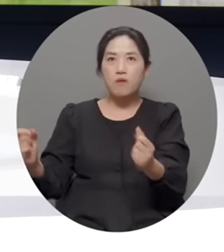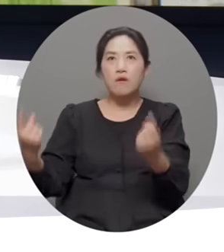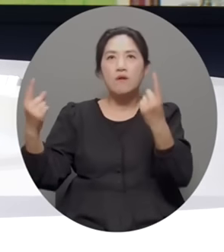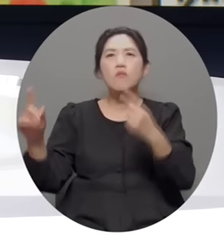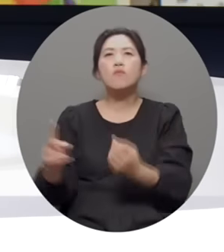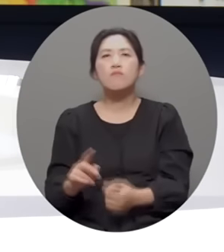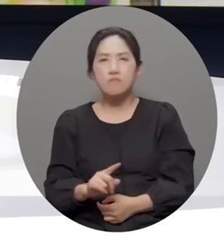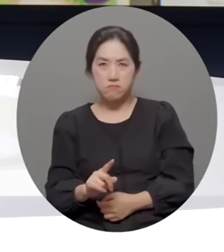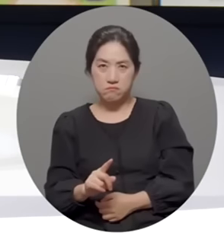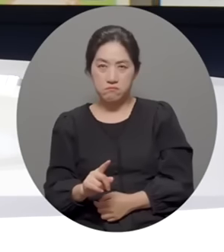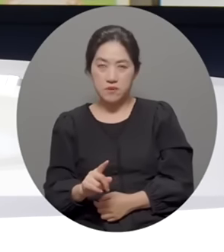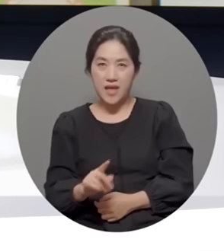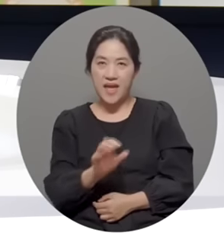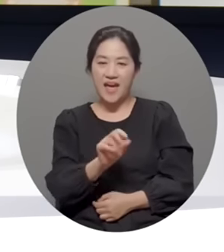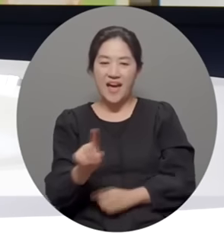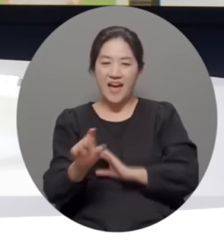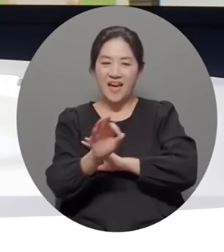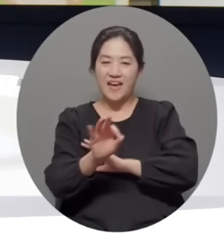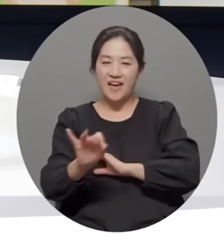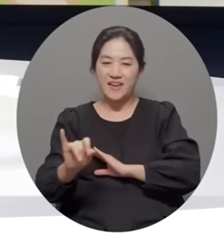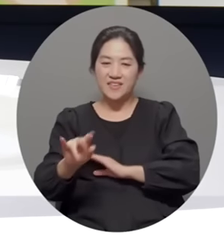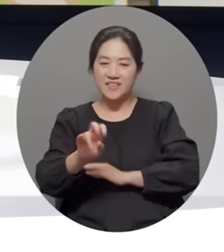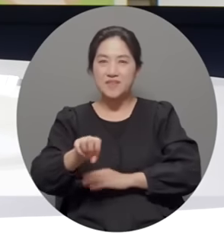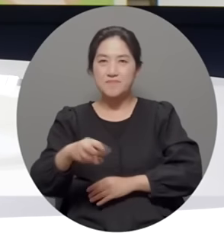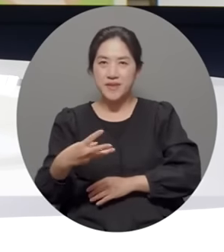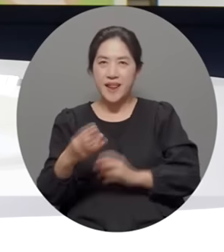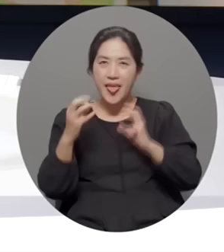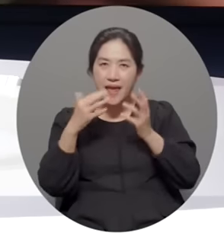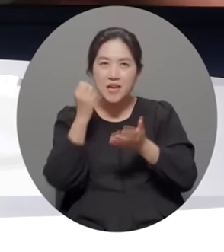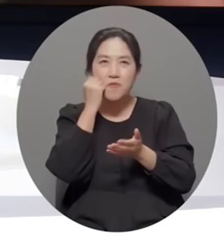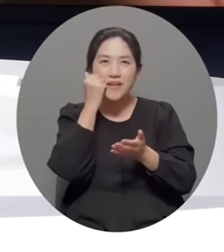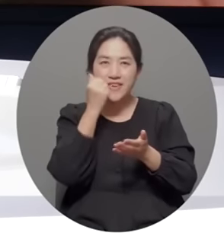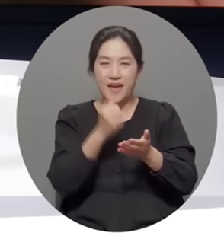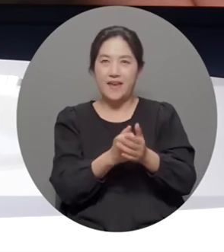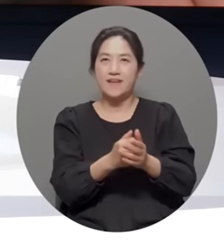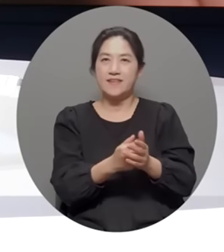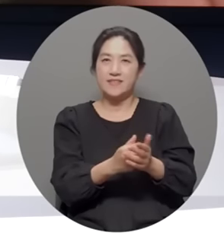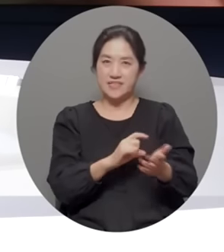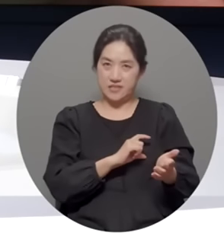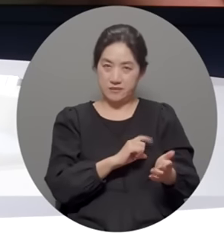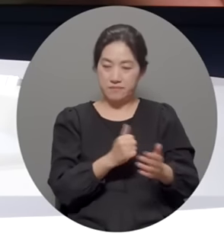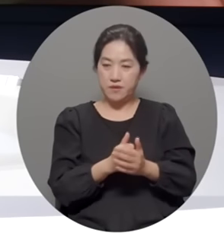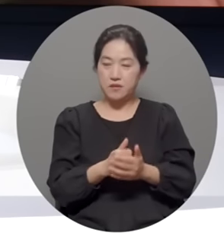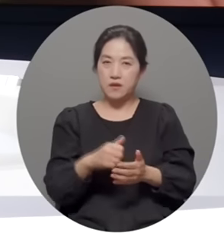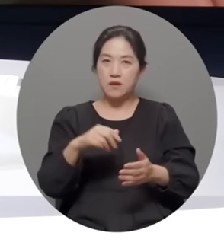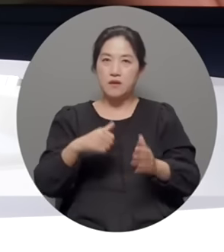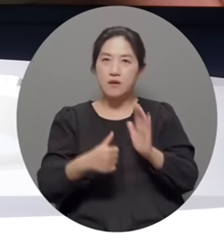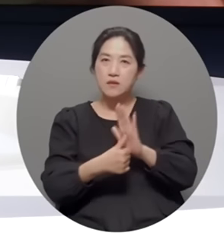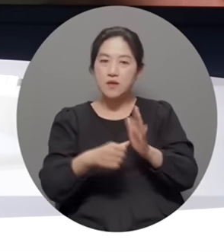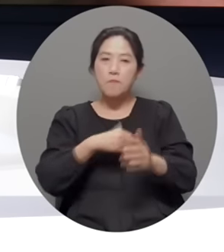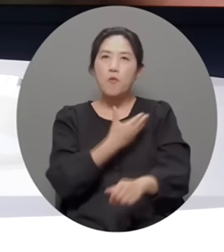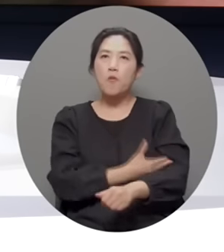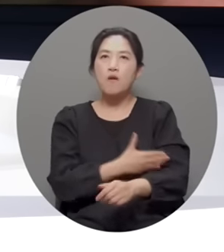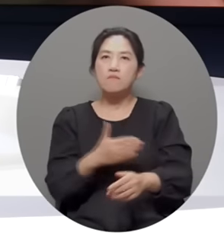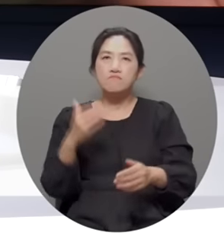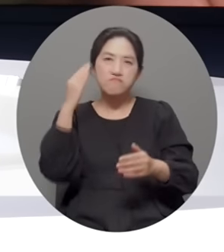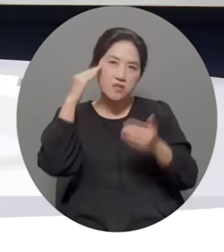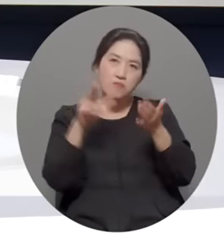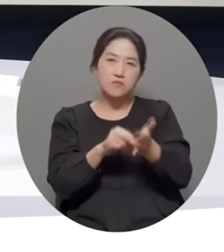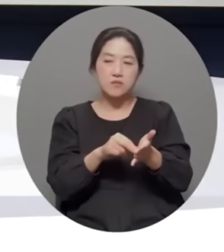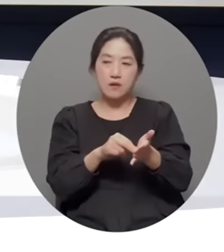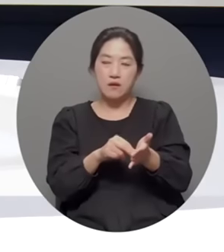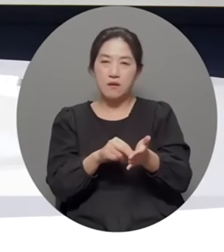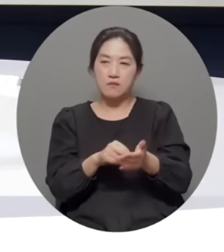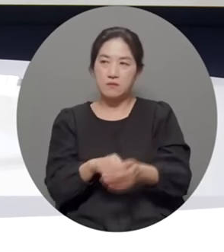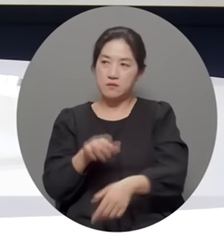될까요? 아이밀이라는 영유아 과자 상표를 놓고 상표권 분쟁이 벌어졌는데요. 상표권 침해는